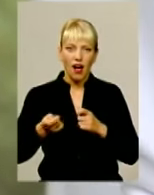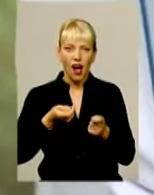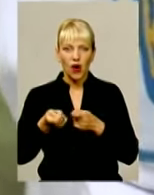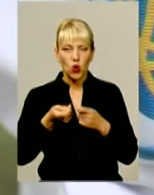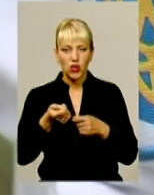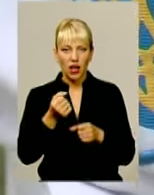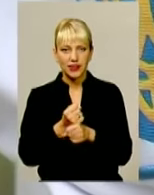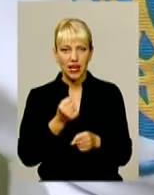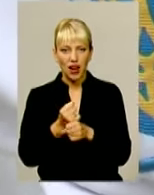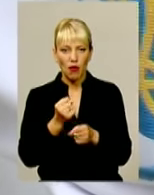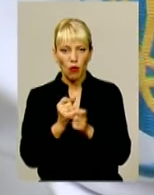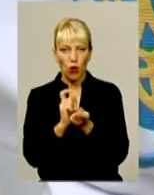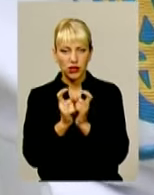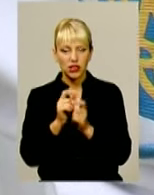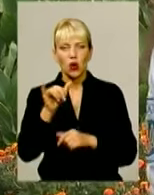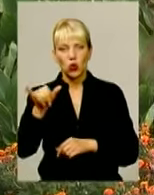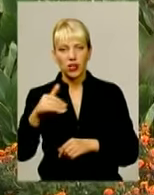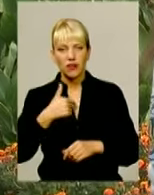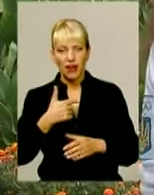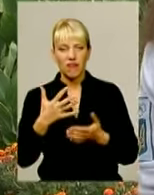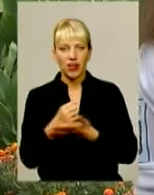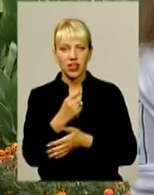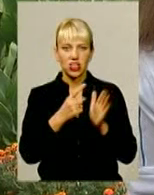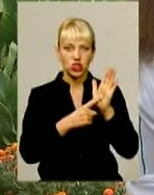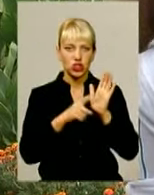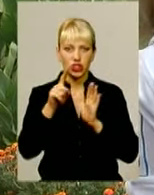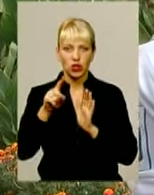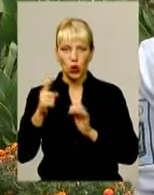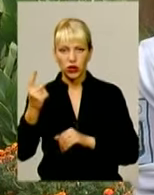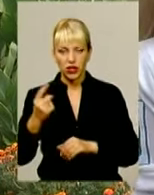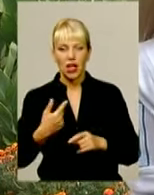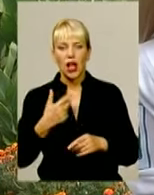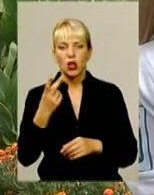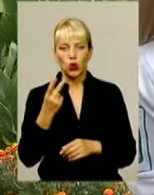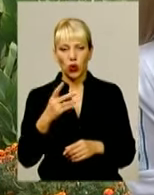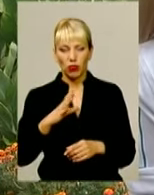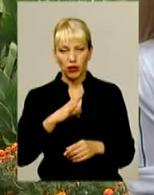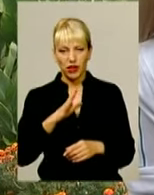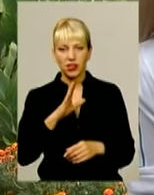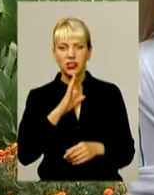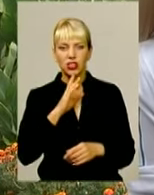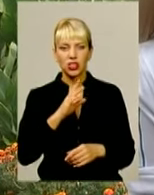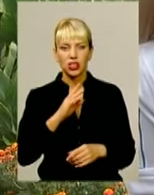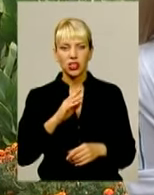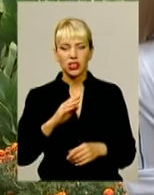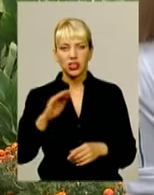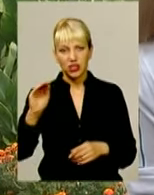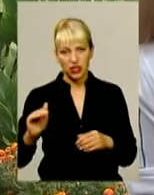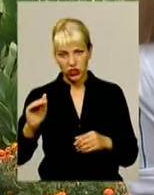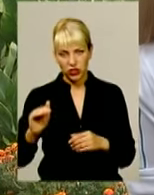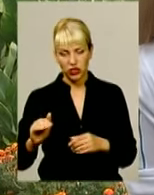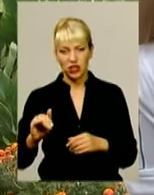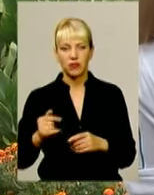Я в неї виграла 6-1. Другий бой у мене була з Фінкою, вона трішки нижче була за мене ростом,